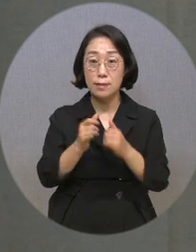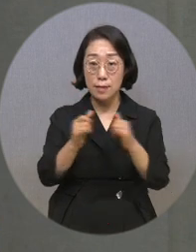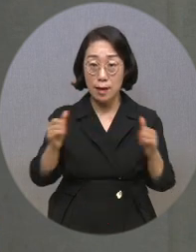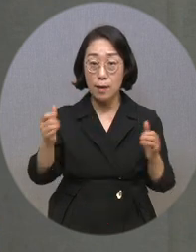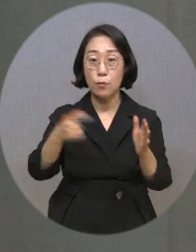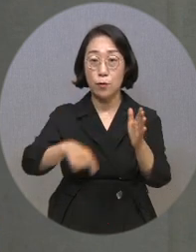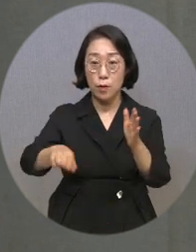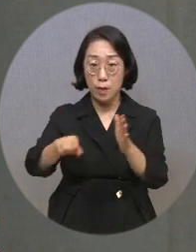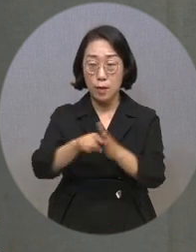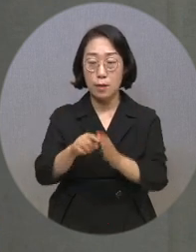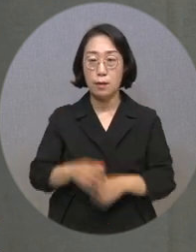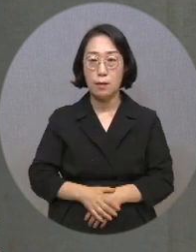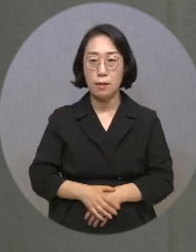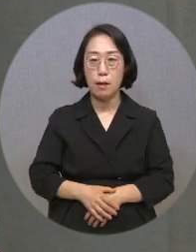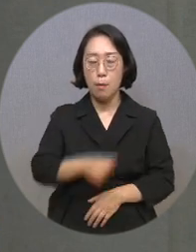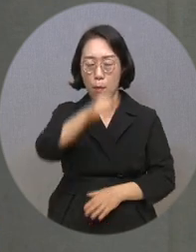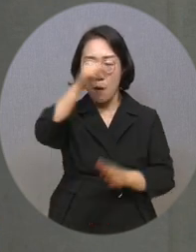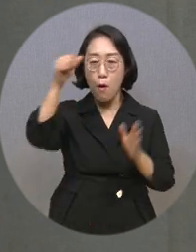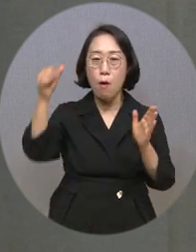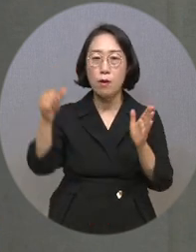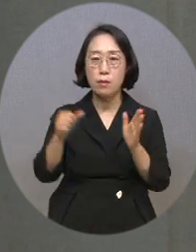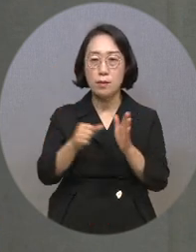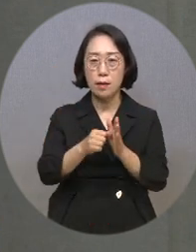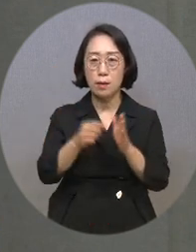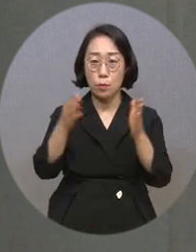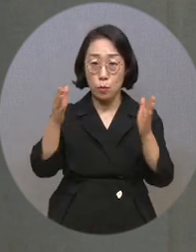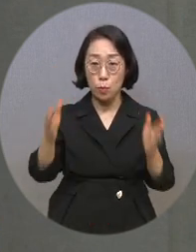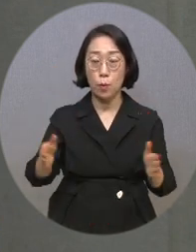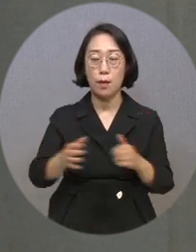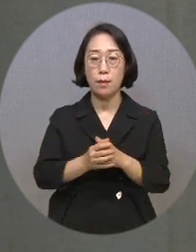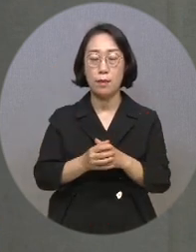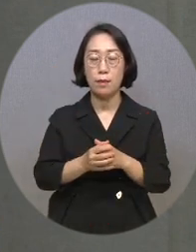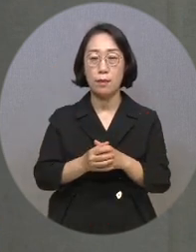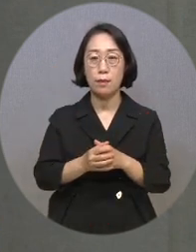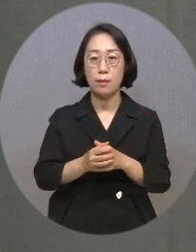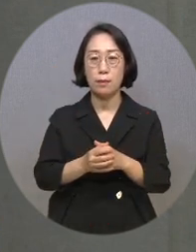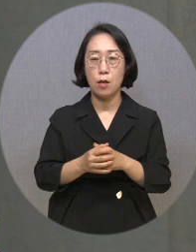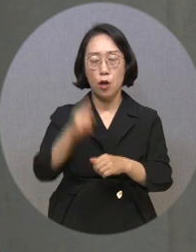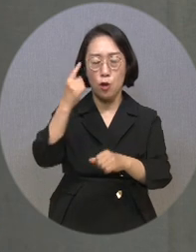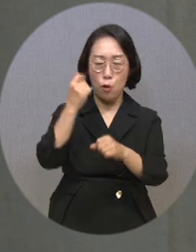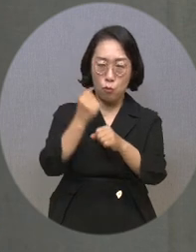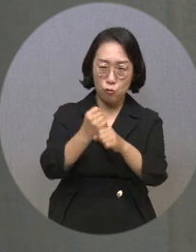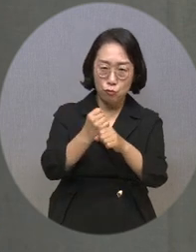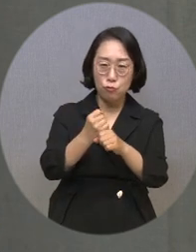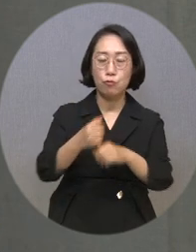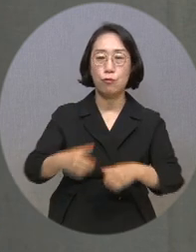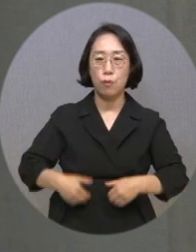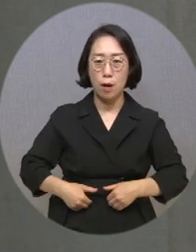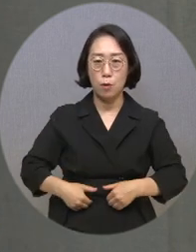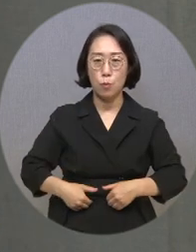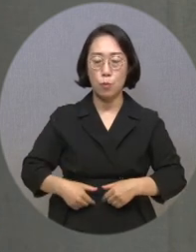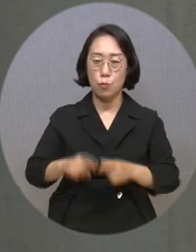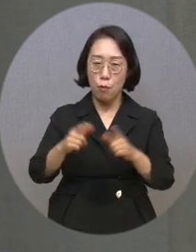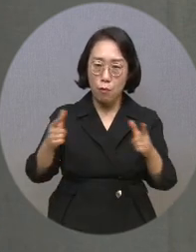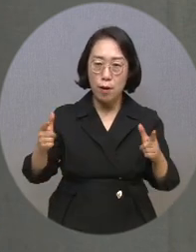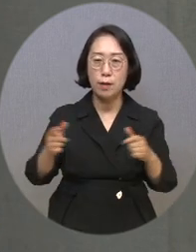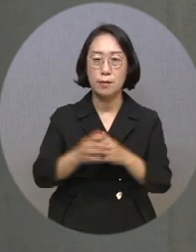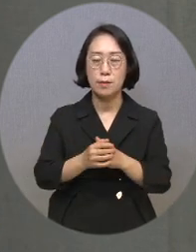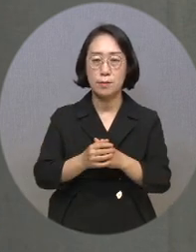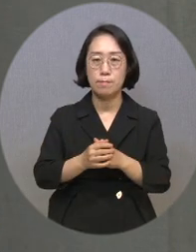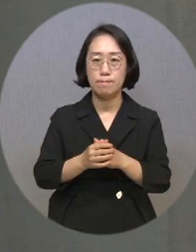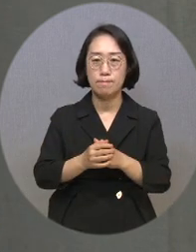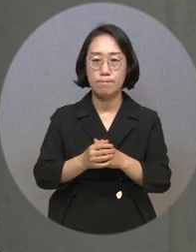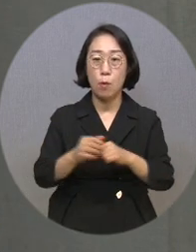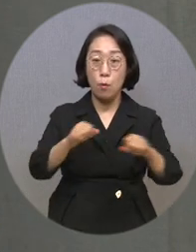문제를 평생을 살아오면서 연구도 하고 개발도 하시고, 또 그런가